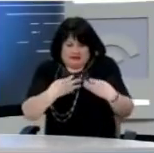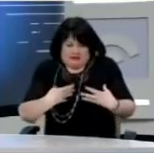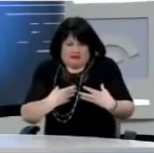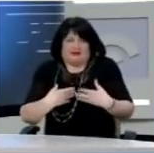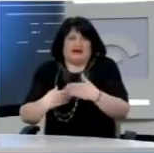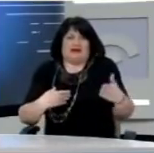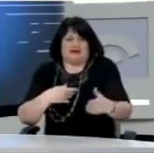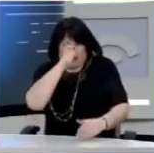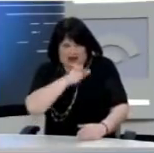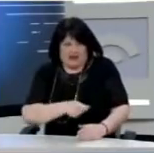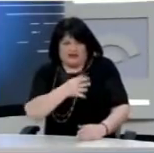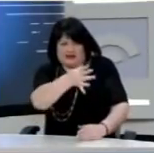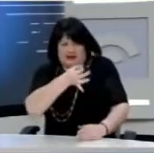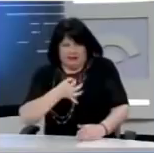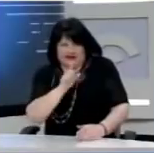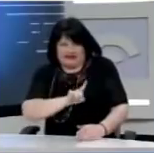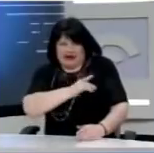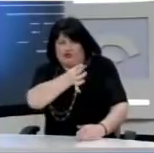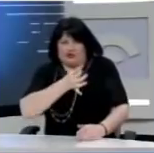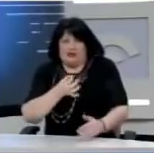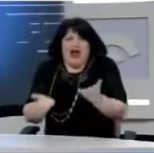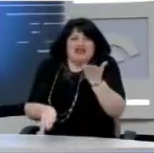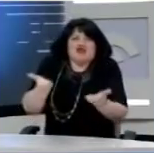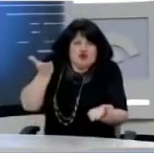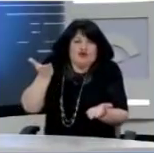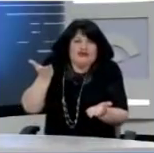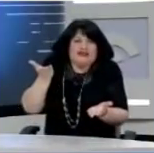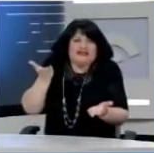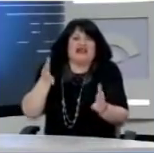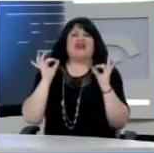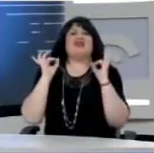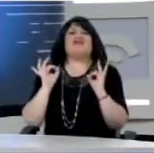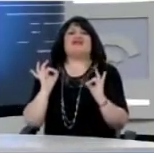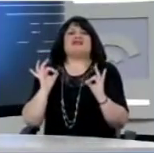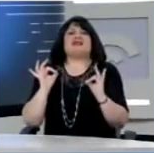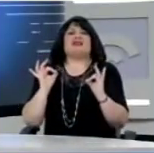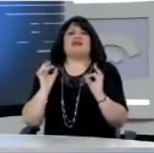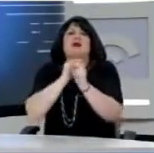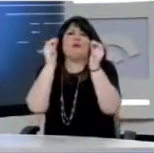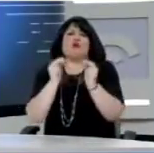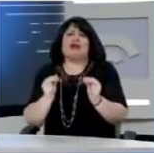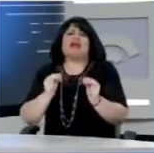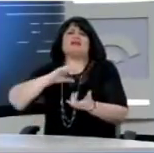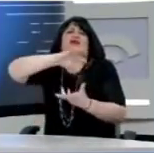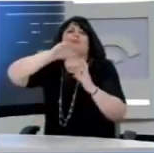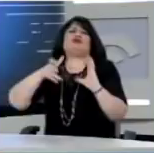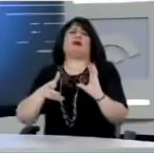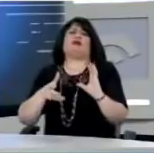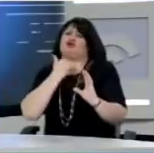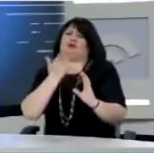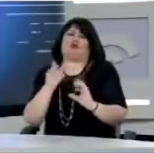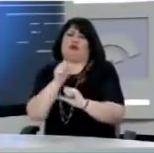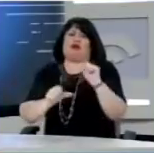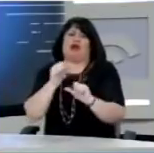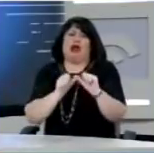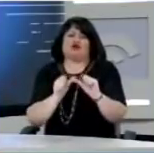ήσασταν αυτός που δηλώσατε ότι οι ανισότητες αποτελούν φυσική νομοτέλεια που δεν μπορεί να αλλάξει ποτέ.